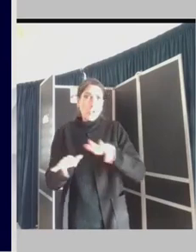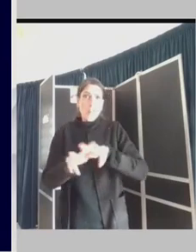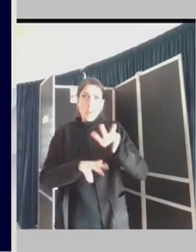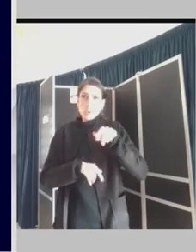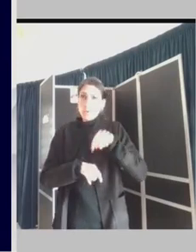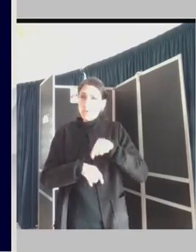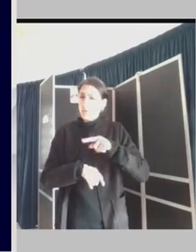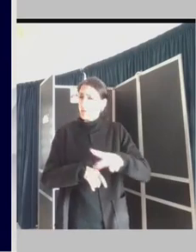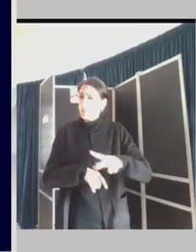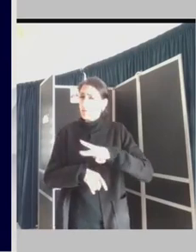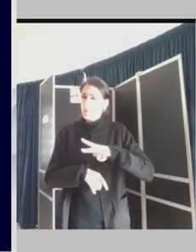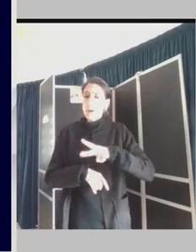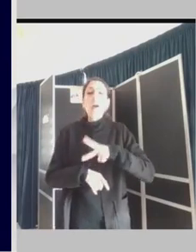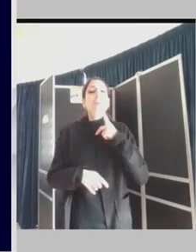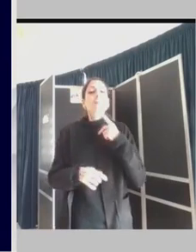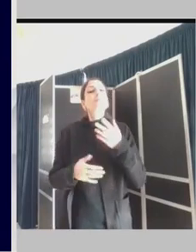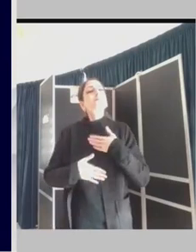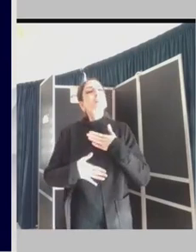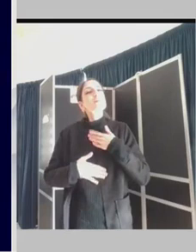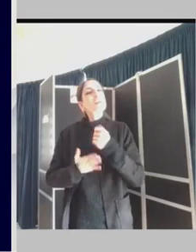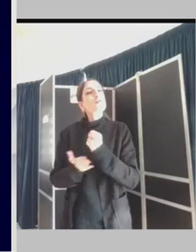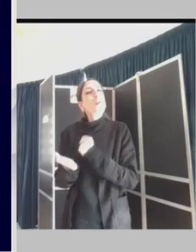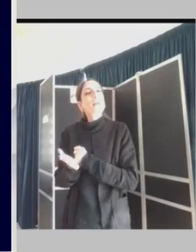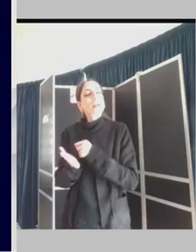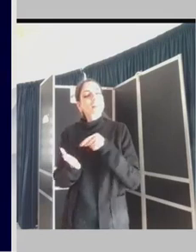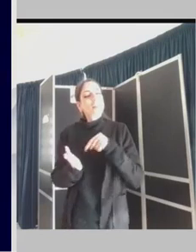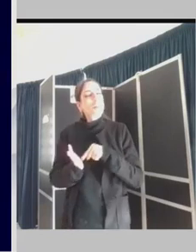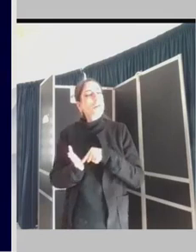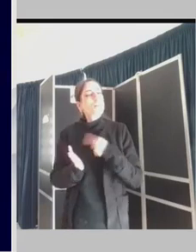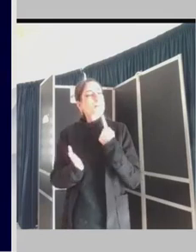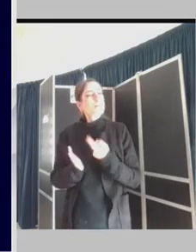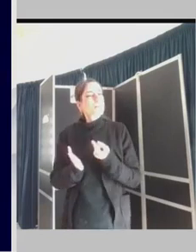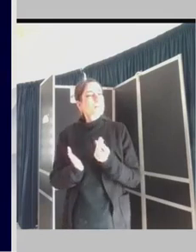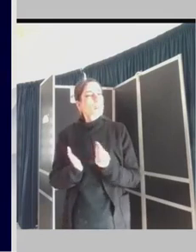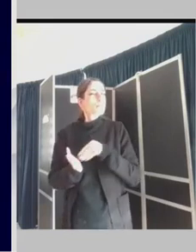che ho proposto io all'interno del documento, che è una giornata